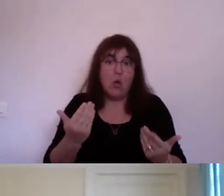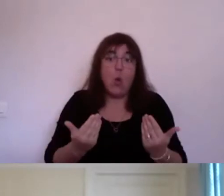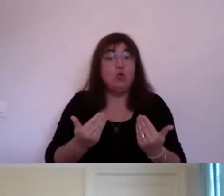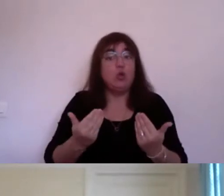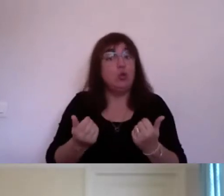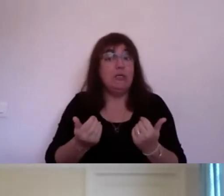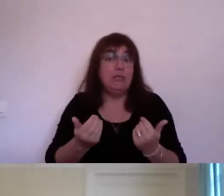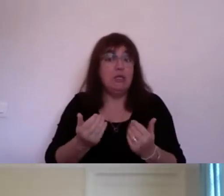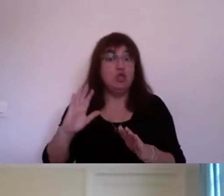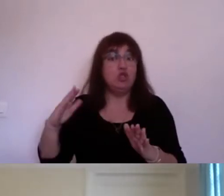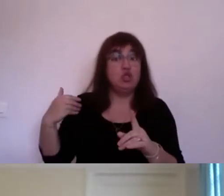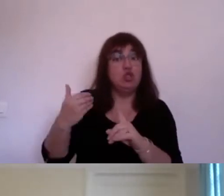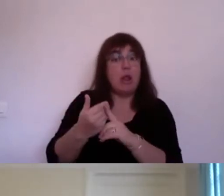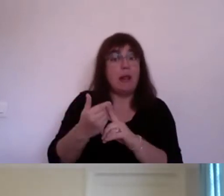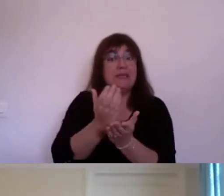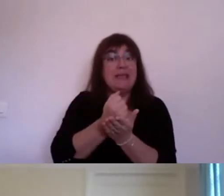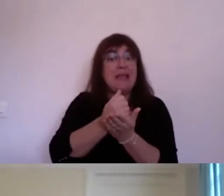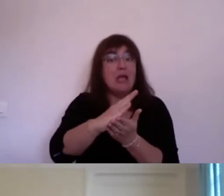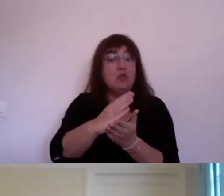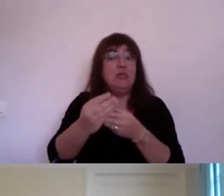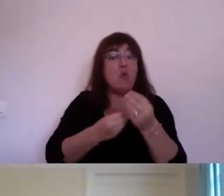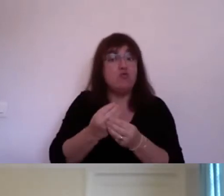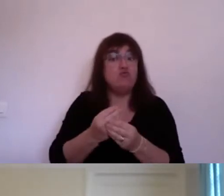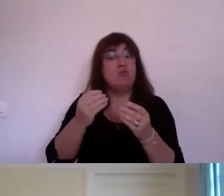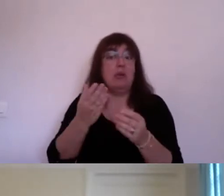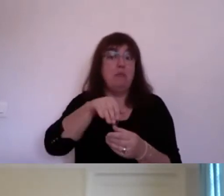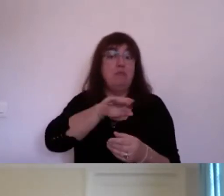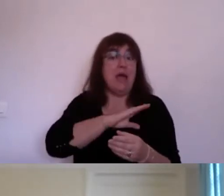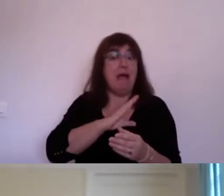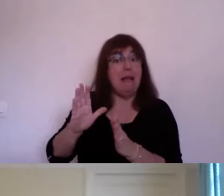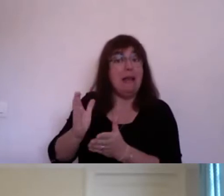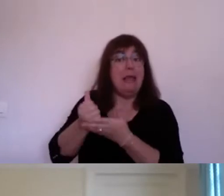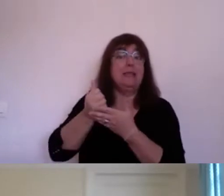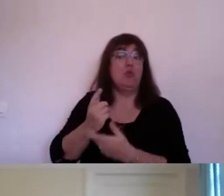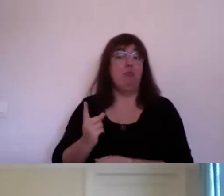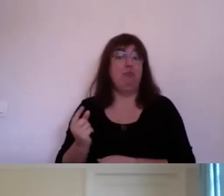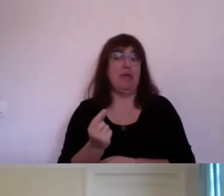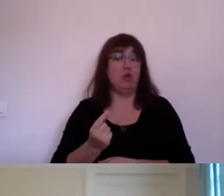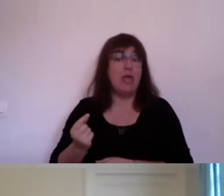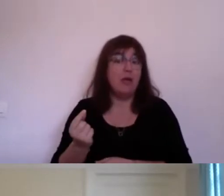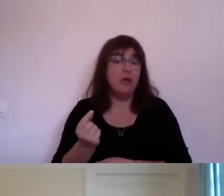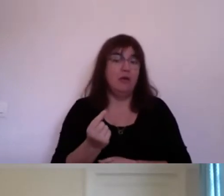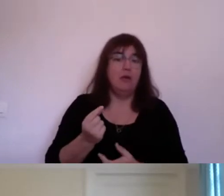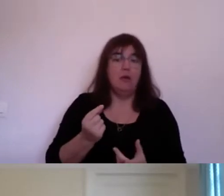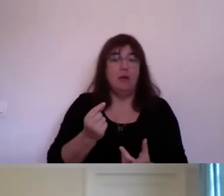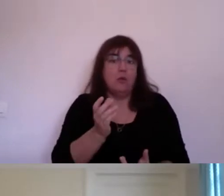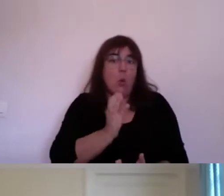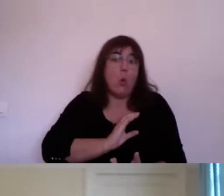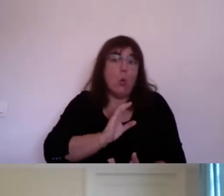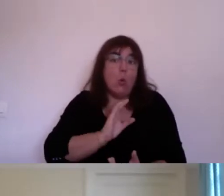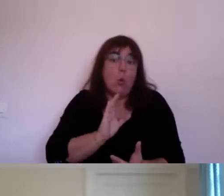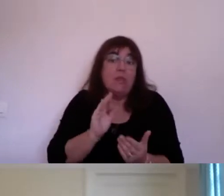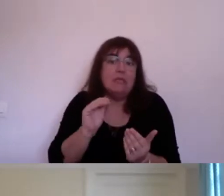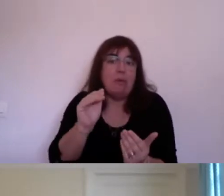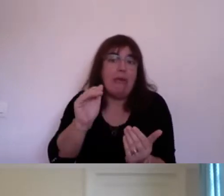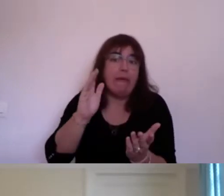gratuitement ou par partenariat. Et nous souhaitons effectivement, en développant ces offres, pouvoir mutualiser et pouvoir développer, et entre autres avec du